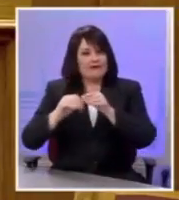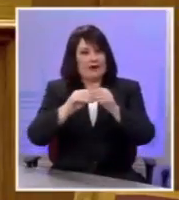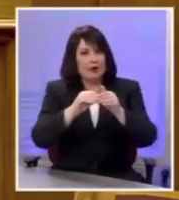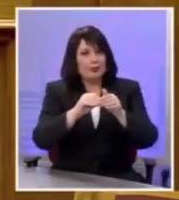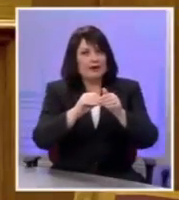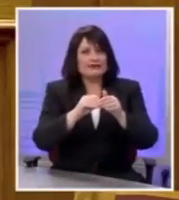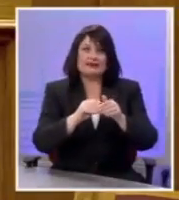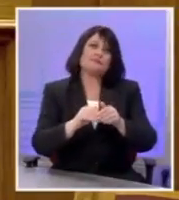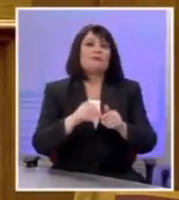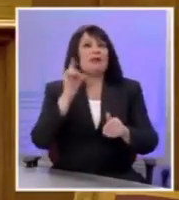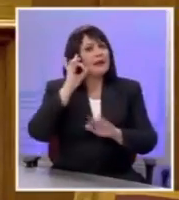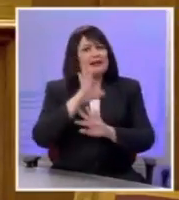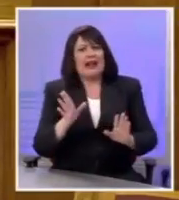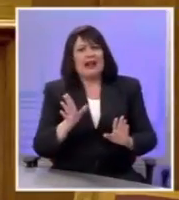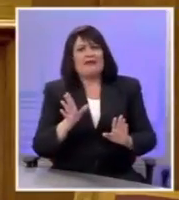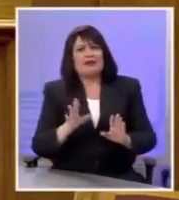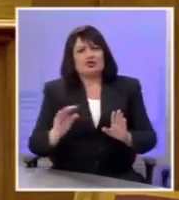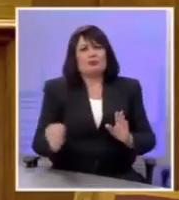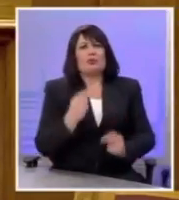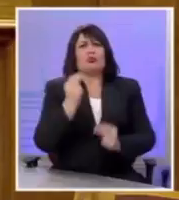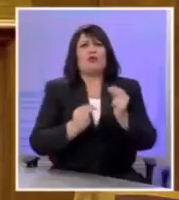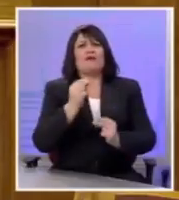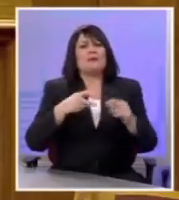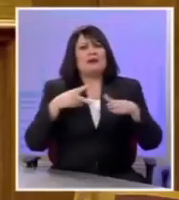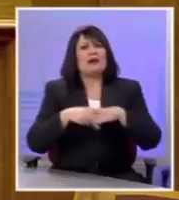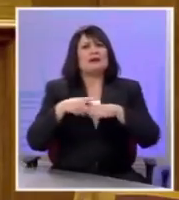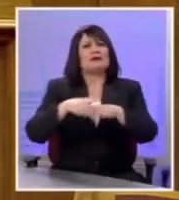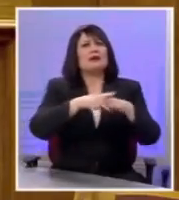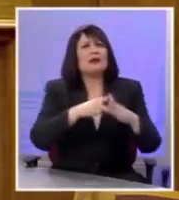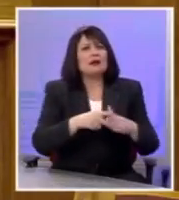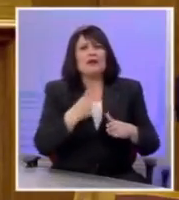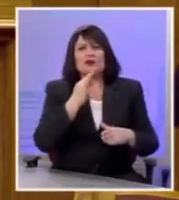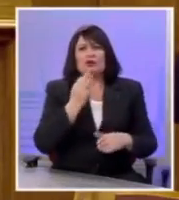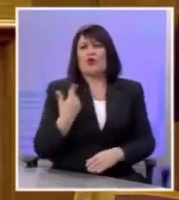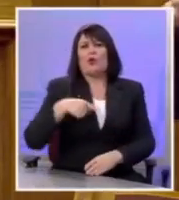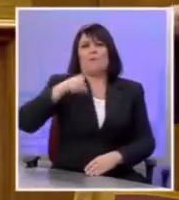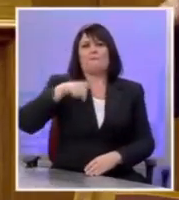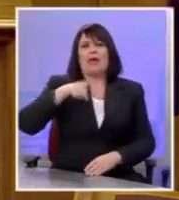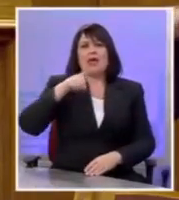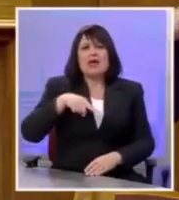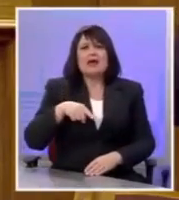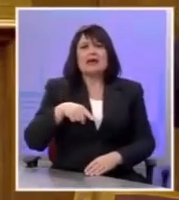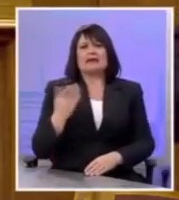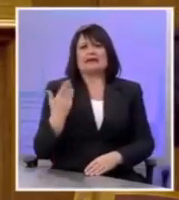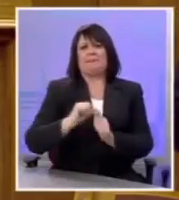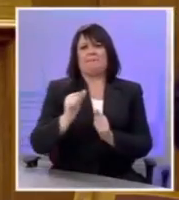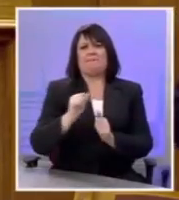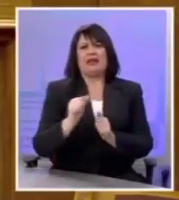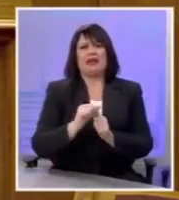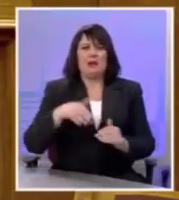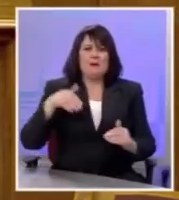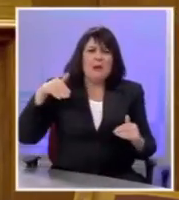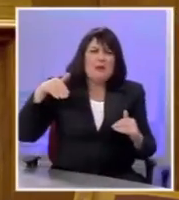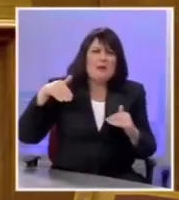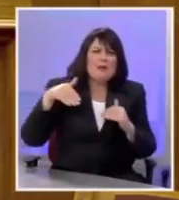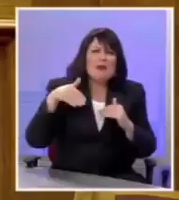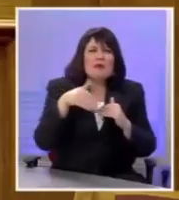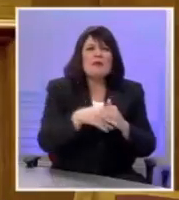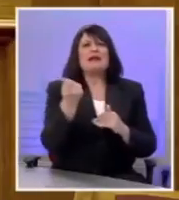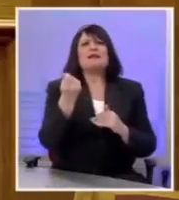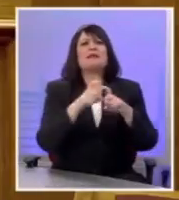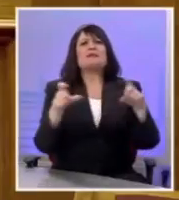δεν καταλαβαίνετε πόσο μεγάλο πρόβλημα ήταν στις τράπεζες και γι' αυτό τις τελευταίες μέρες και το τελευταίο μήνα πέσανε οι